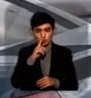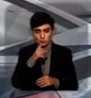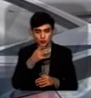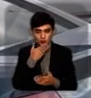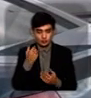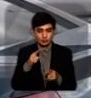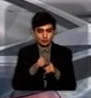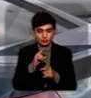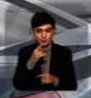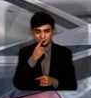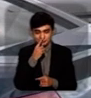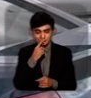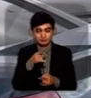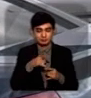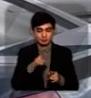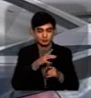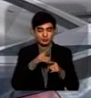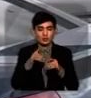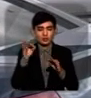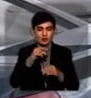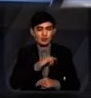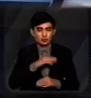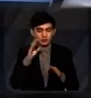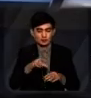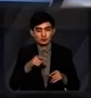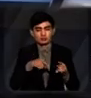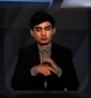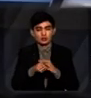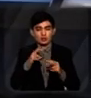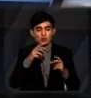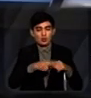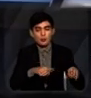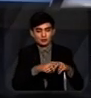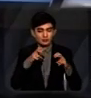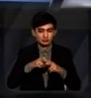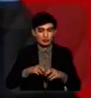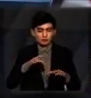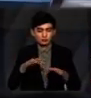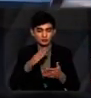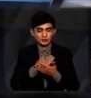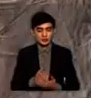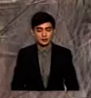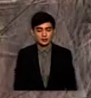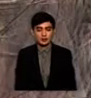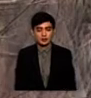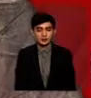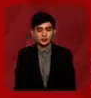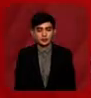ArcelorMittal Темиртау подтвердили факт гибели рабочего и сообщили, что создана государственная комиссия для расследования.